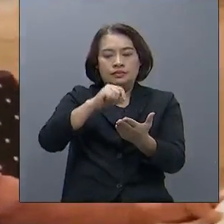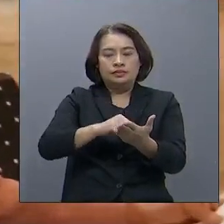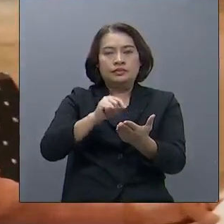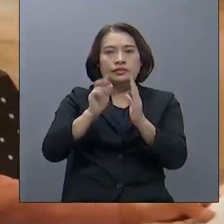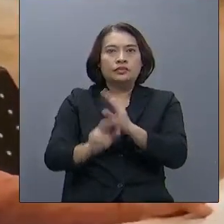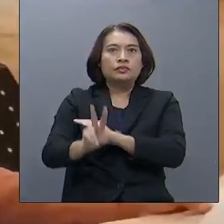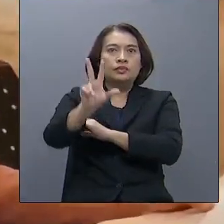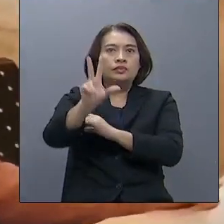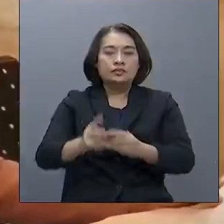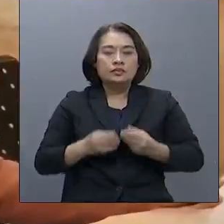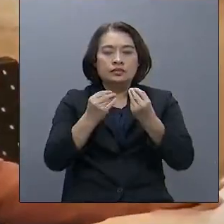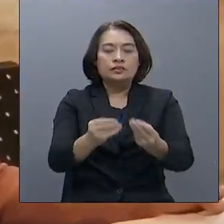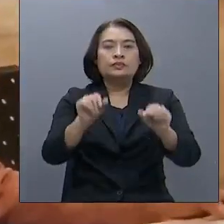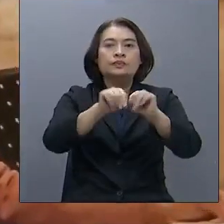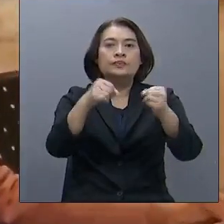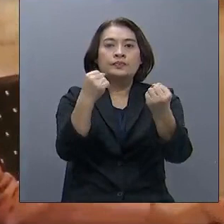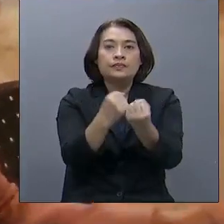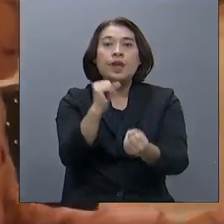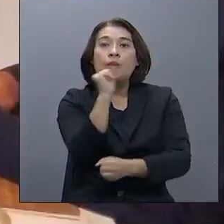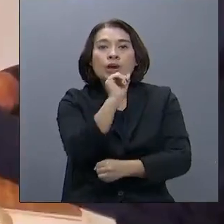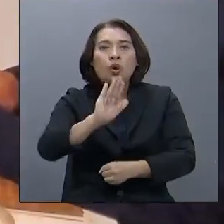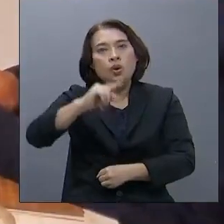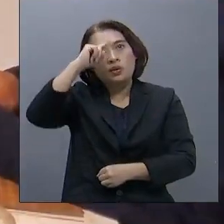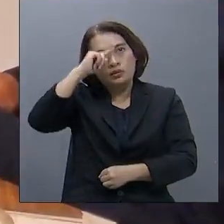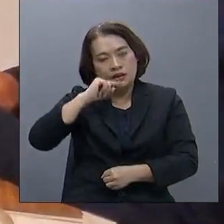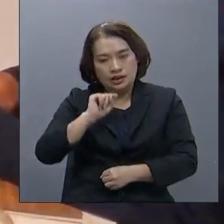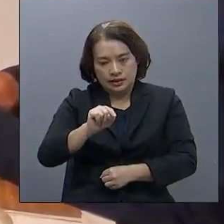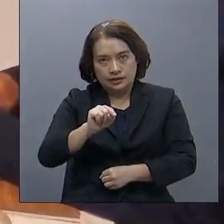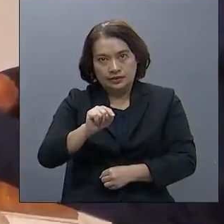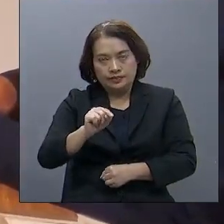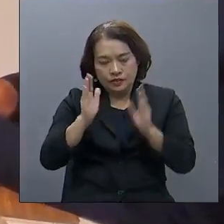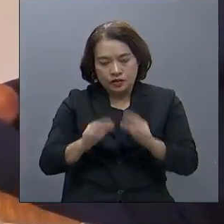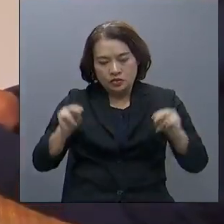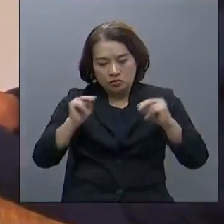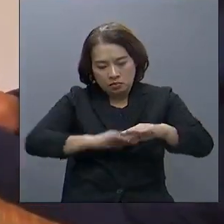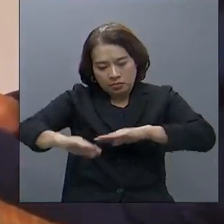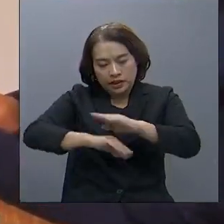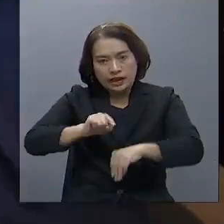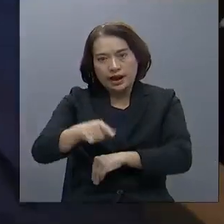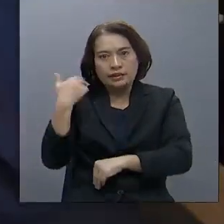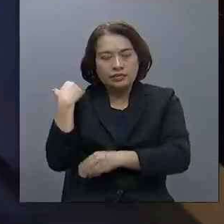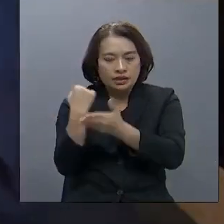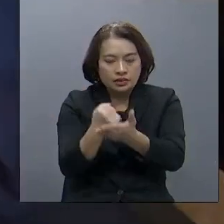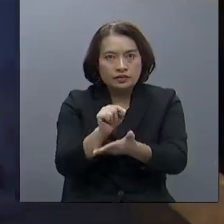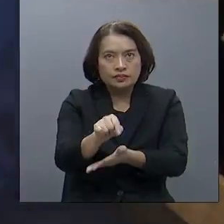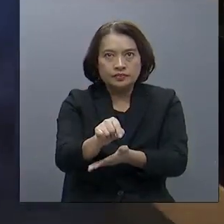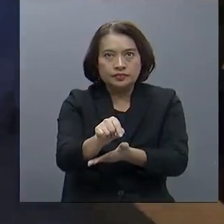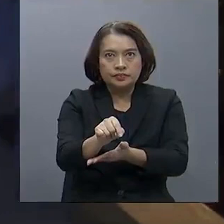งให้สมาคมนักร้องลูกทุ่งแห่งประเทศไทยท่ามกลางพยานรู้เห็นในน้ำใจเพียบ